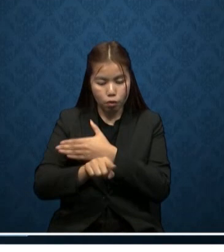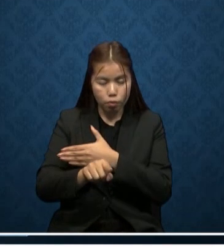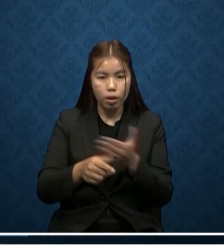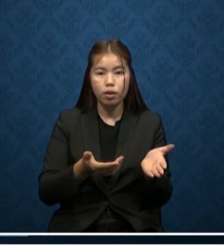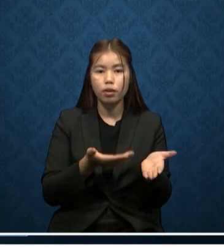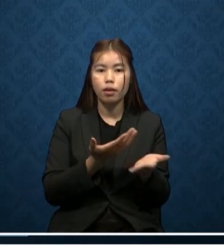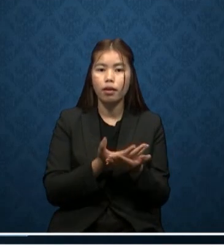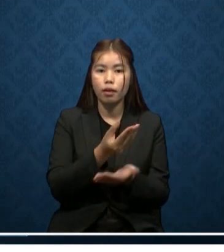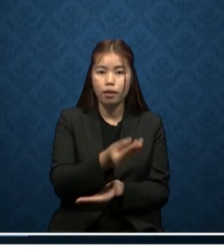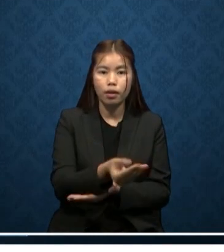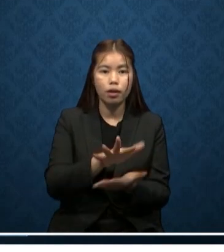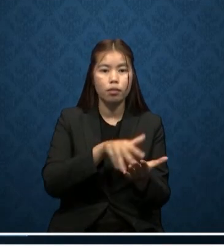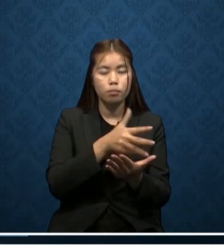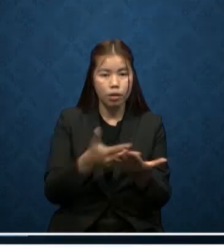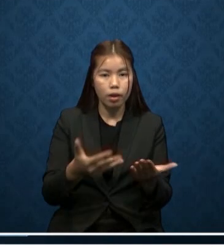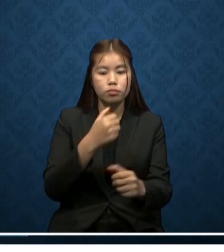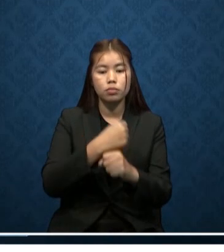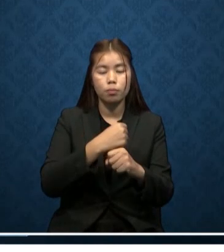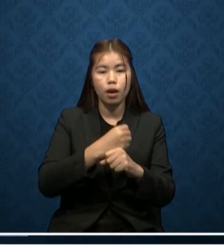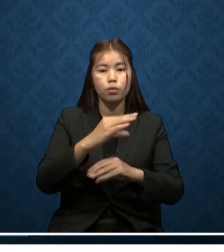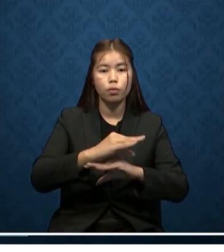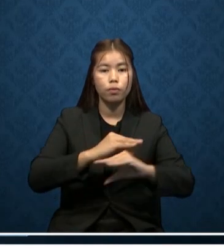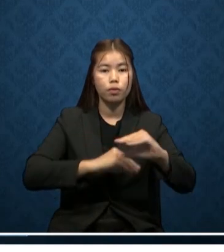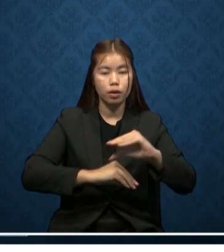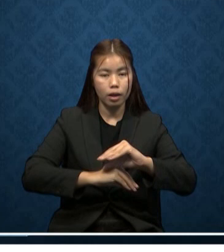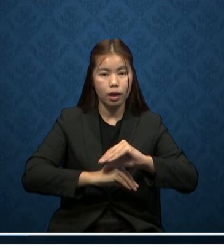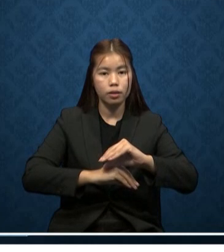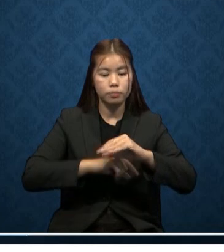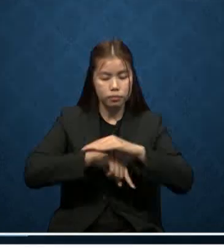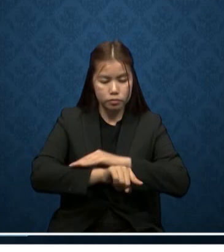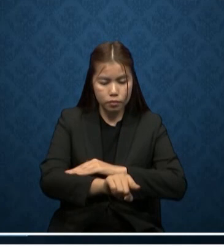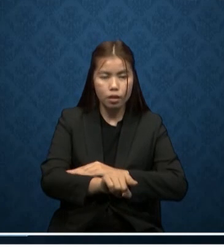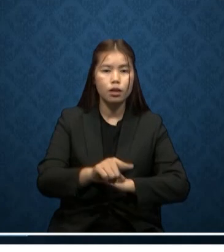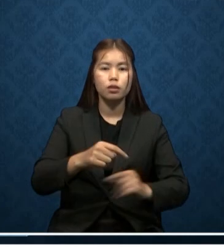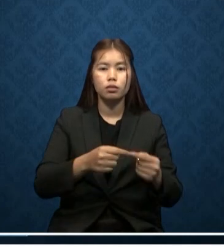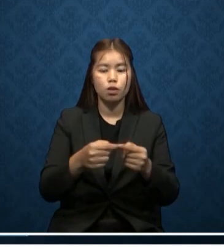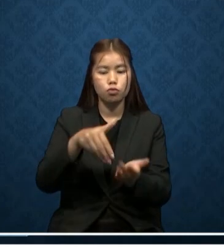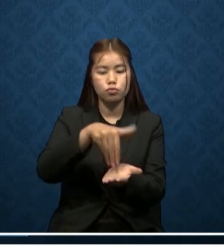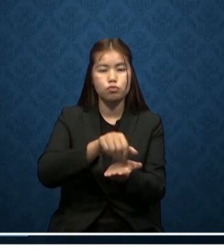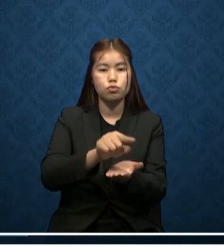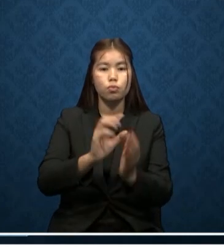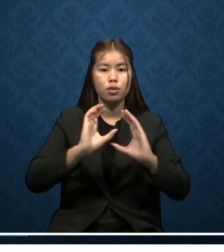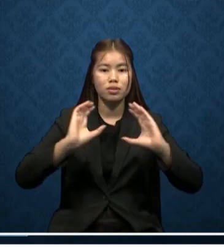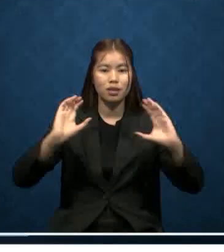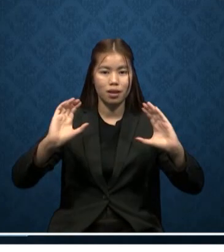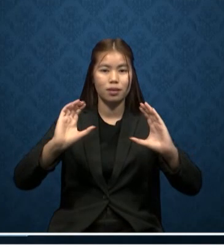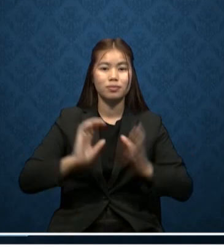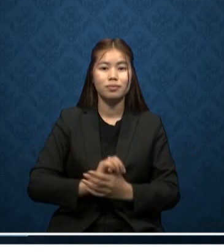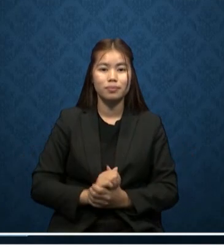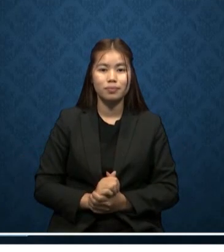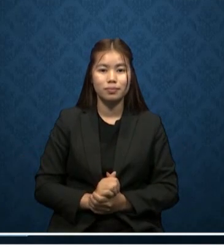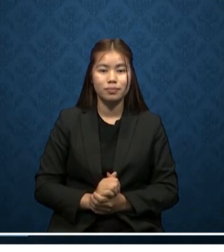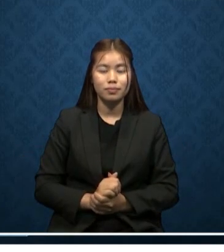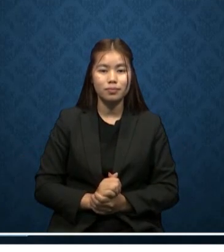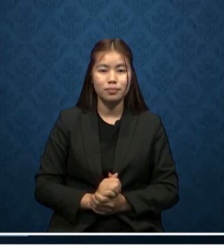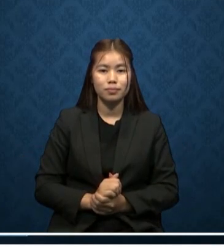เอ่อแผนงานแผนงานโครงการและลงไปถึงศูนยราชการซึ่ง